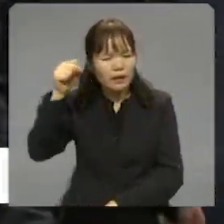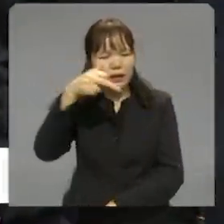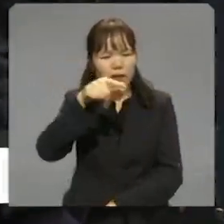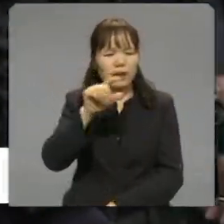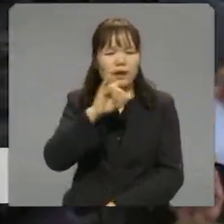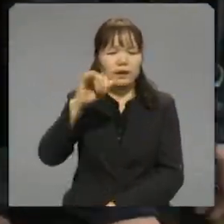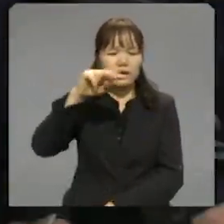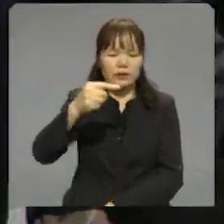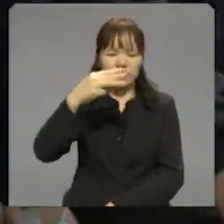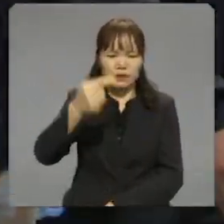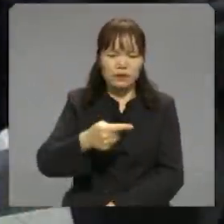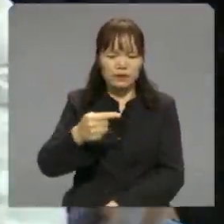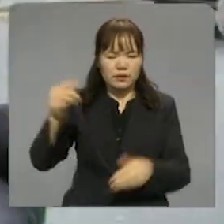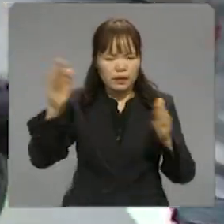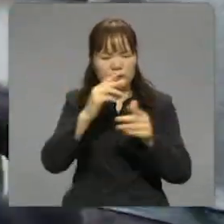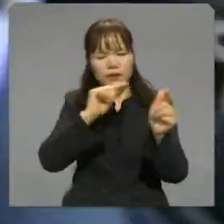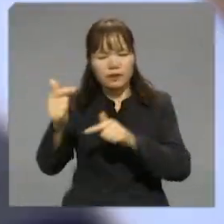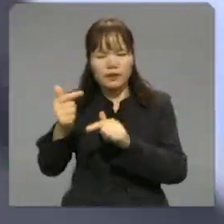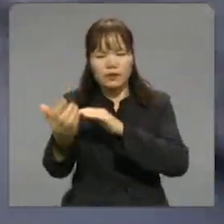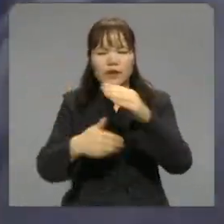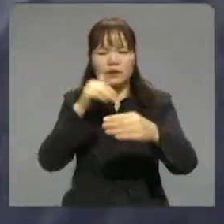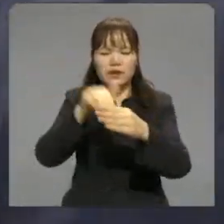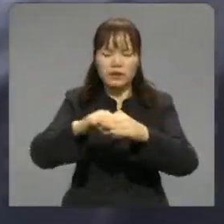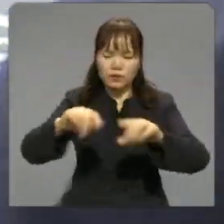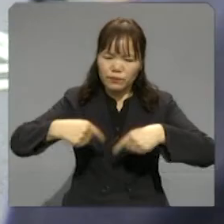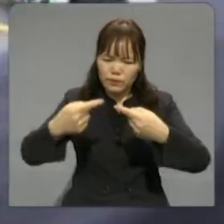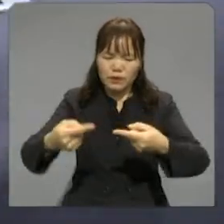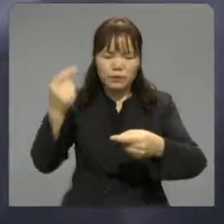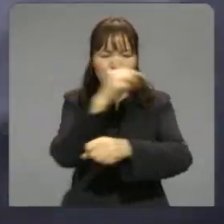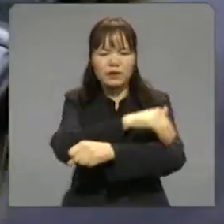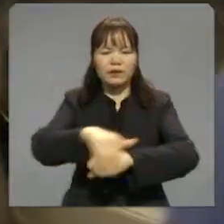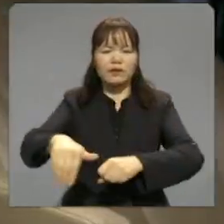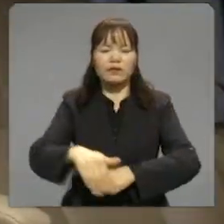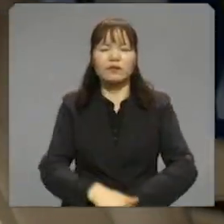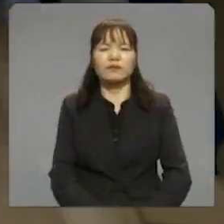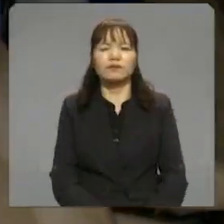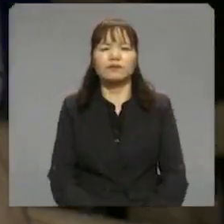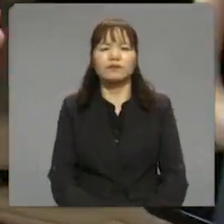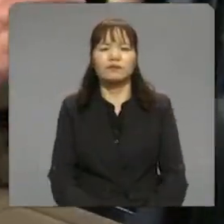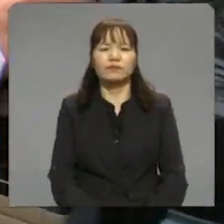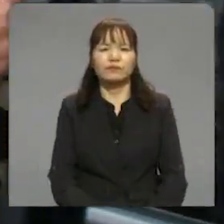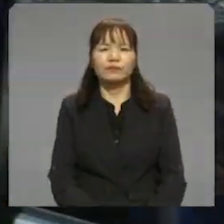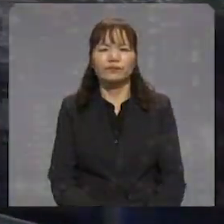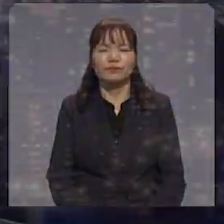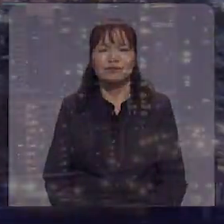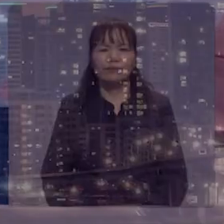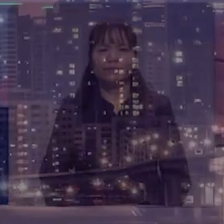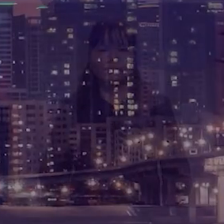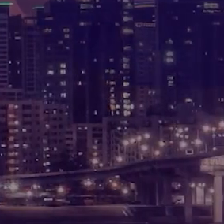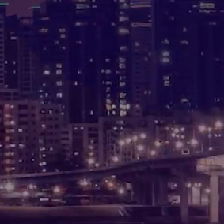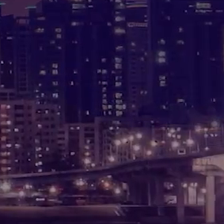함께 사전투표에 참여할 계획입니다. OBS 뉴스 이어진입니다.